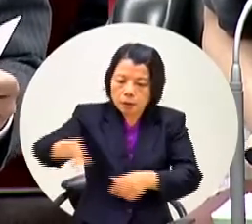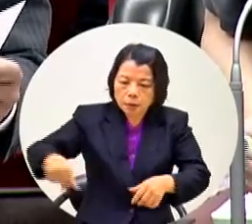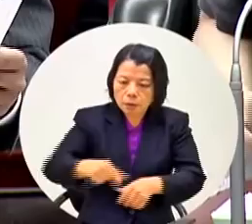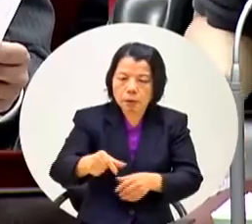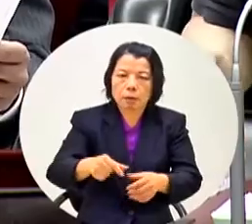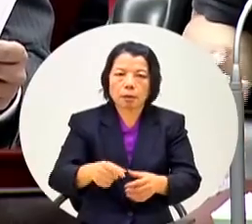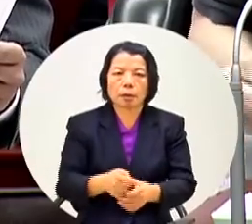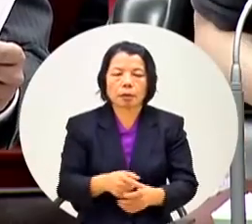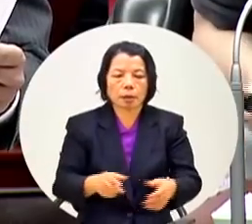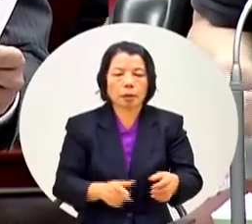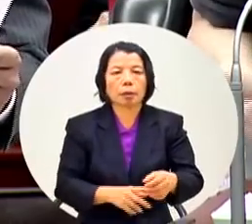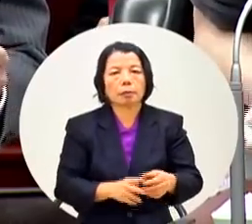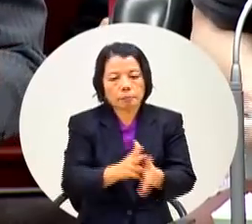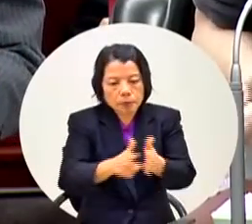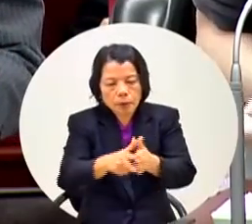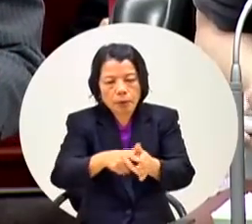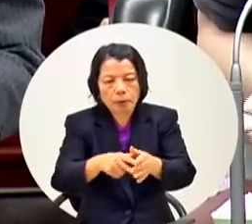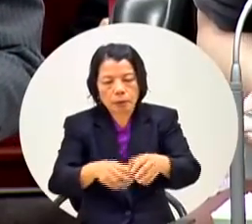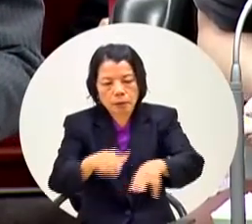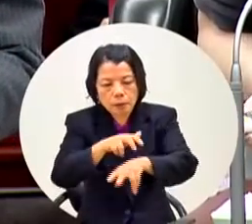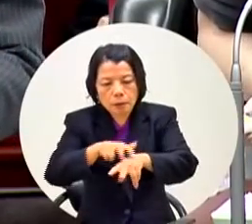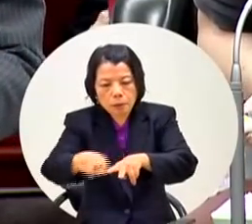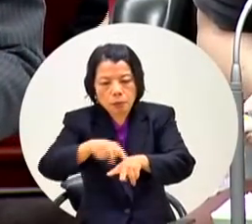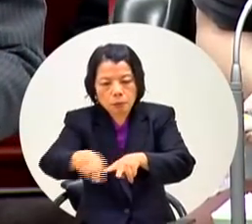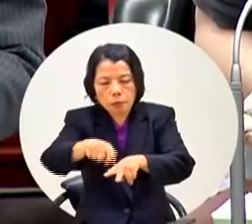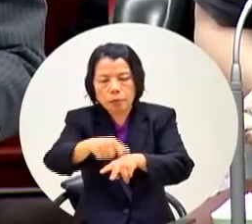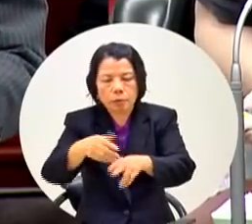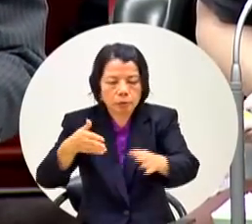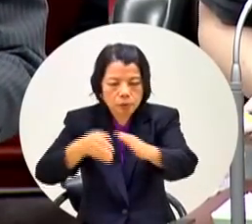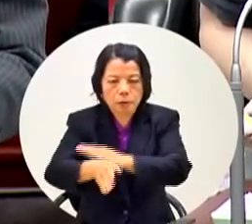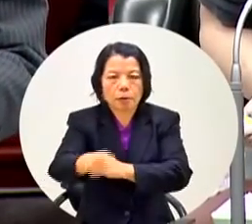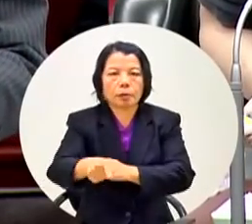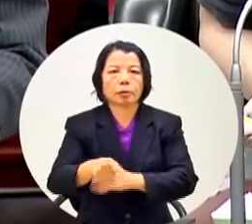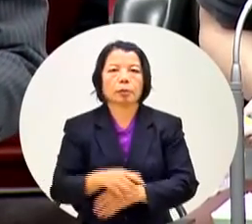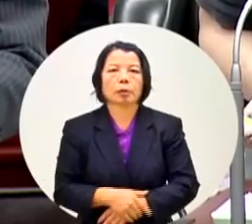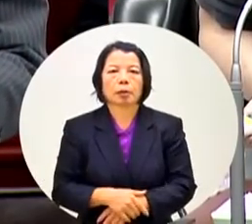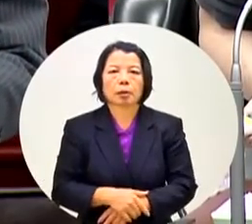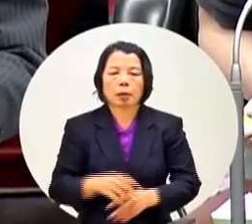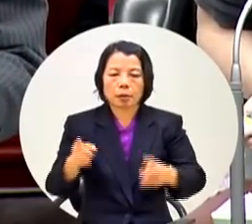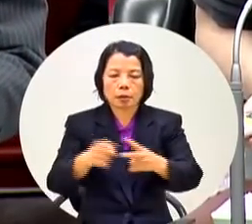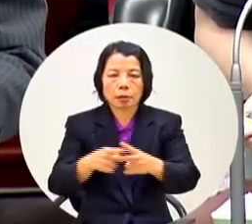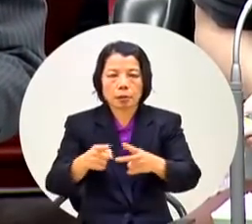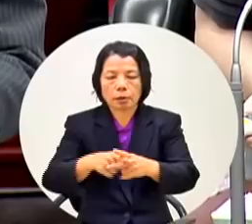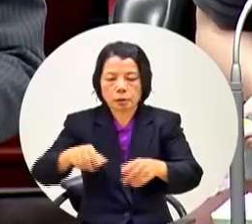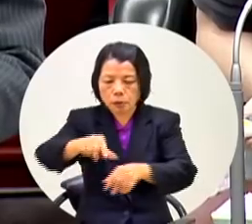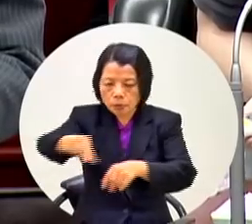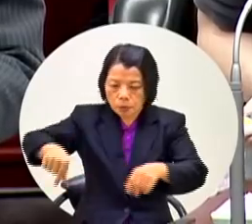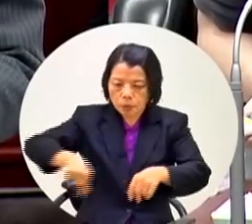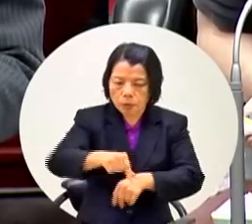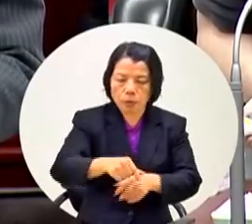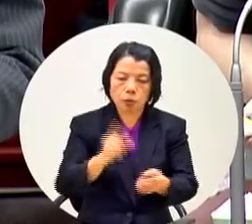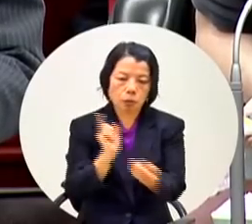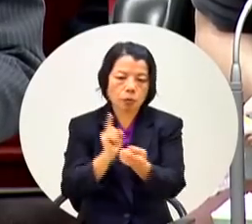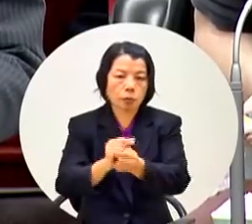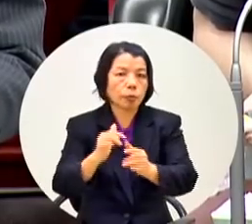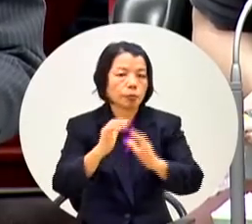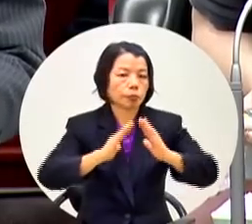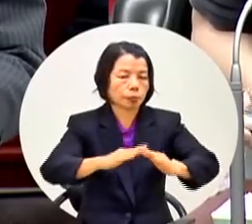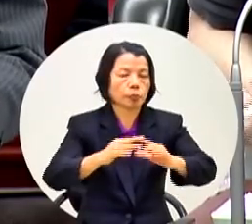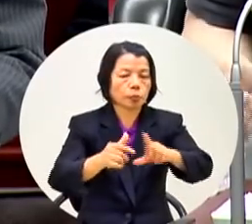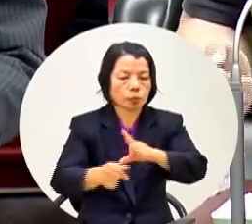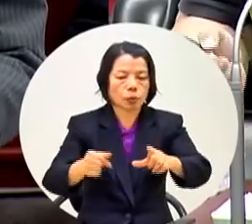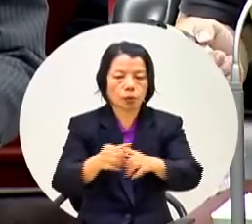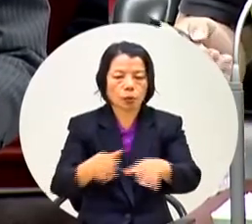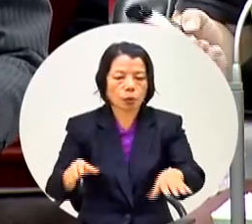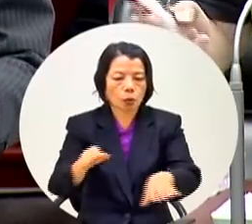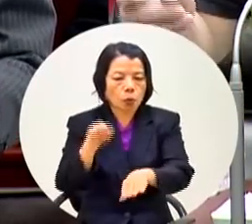站，哦，那因为考量到小环里面那个路线跟市区的铁道地下化会重叠，所以说考量到北高雄